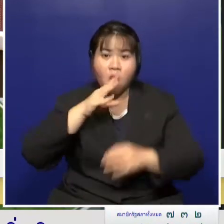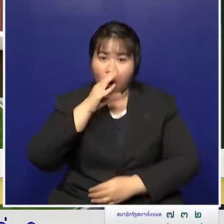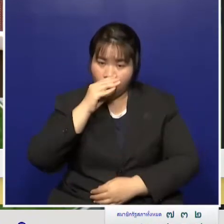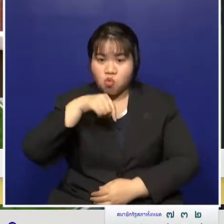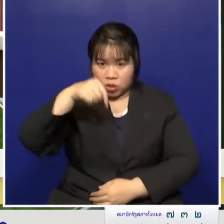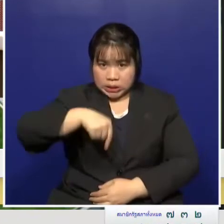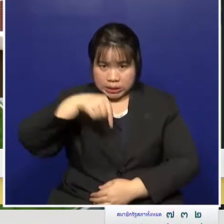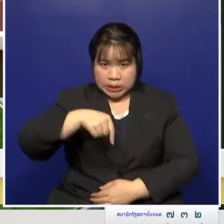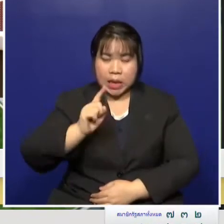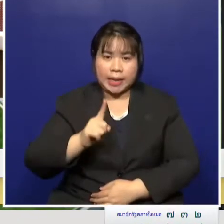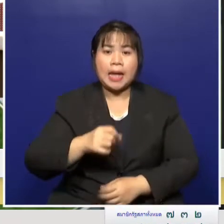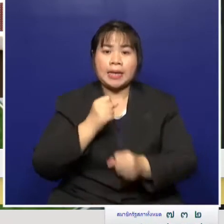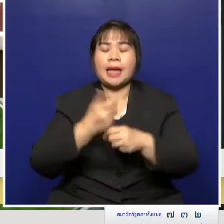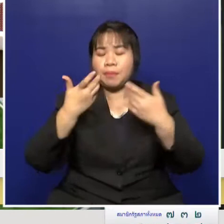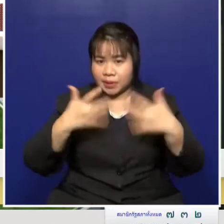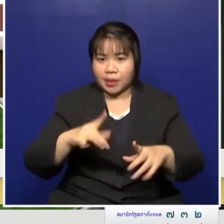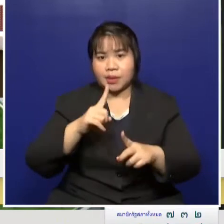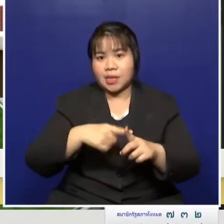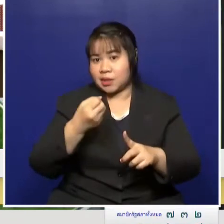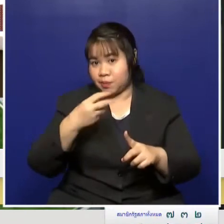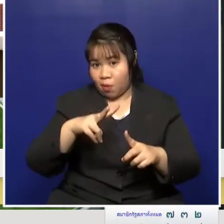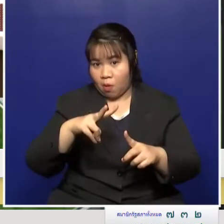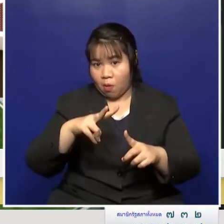ภาว่าจะเสร็จในธันวาคม